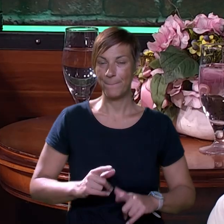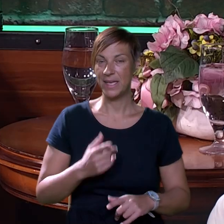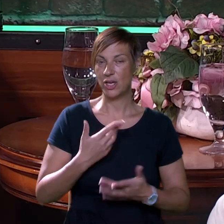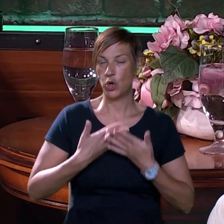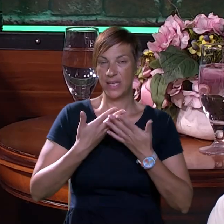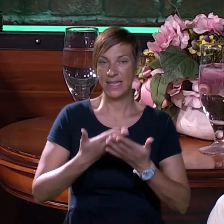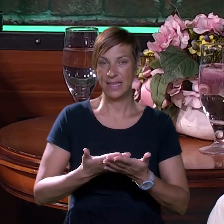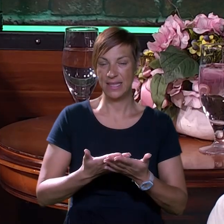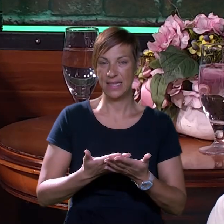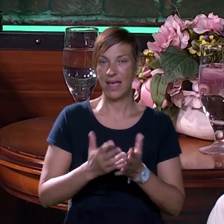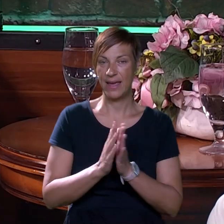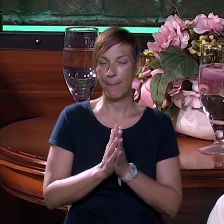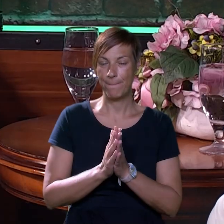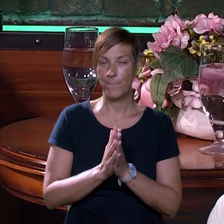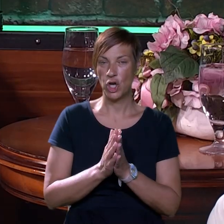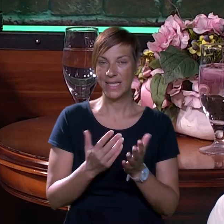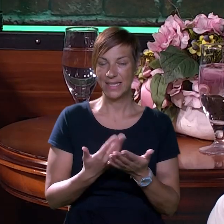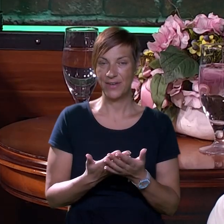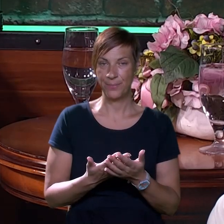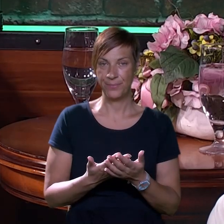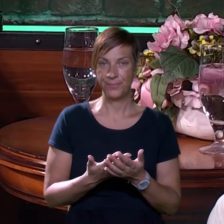koji ti daje molitva,